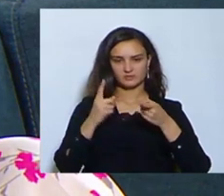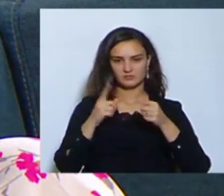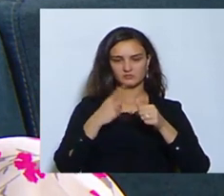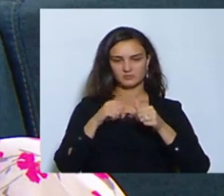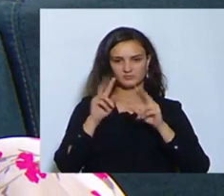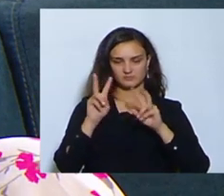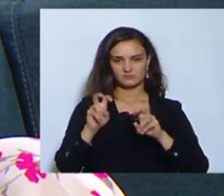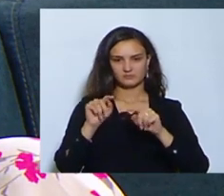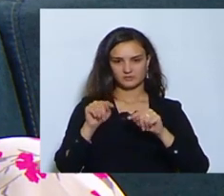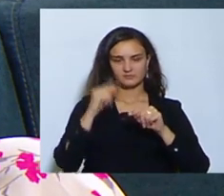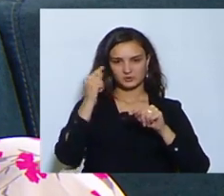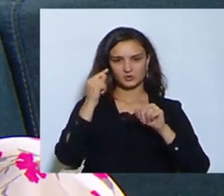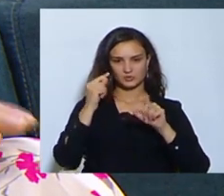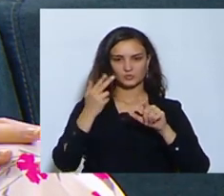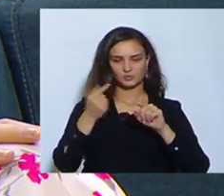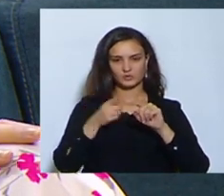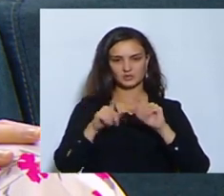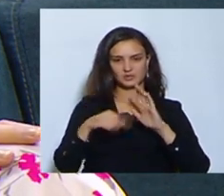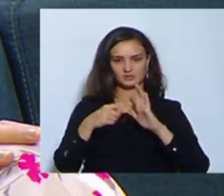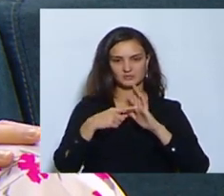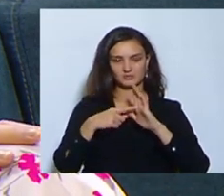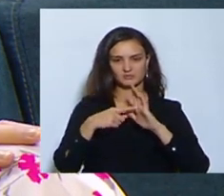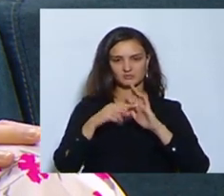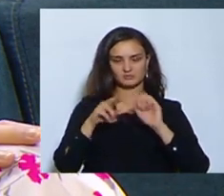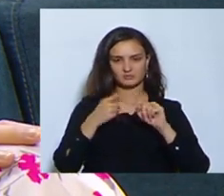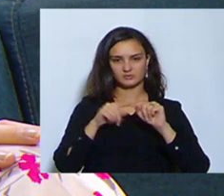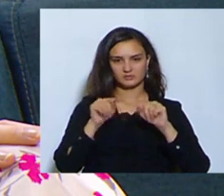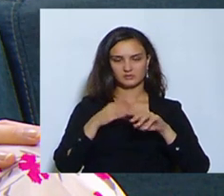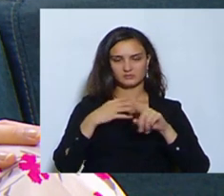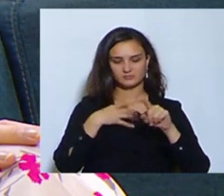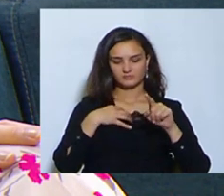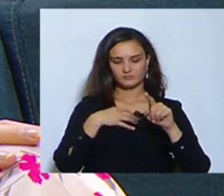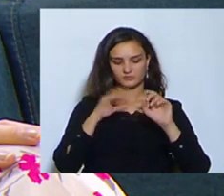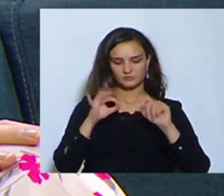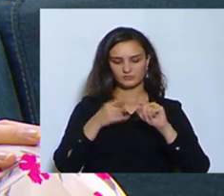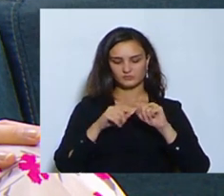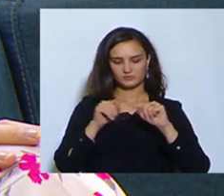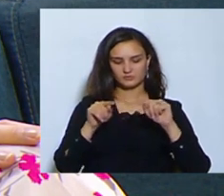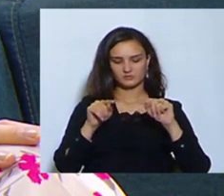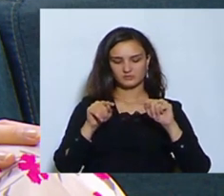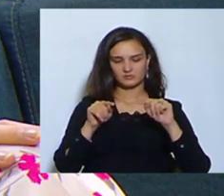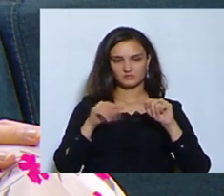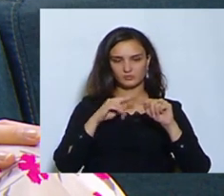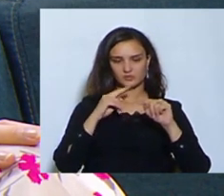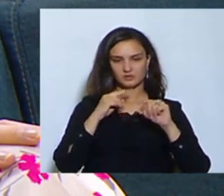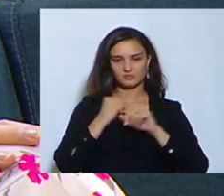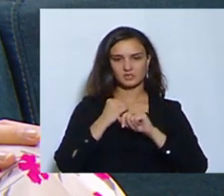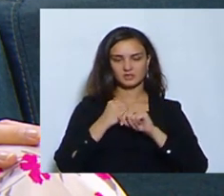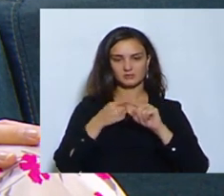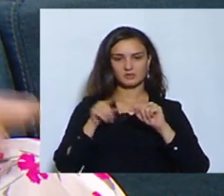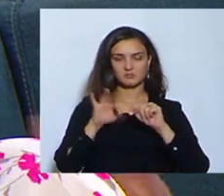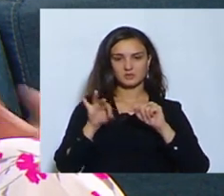ქვია მას მას ფსიქიკური, ხო, ისმის კითხვა. და აი აქ არის მნიშვნელოვანი სწორედ აქცენტის გაკეთება იმაზე,